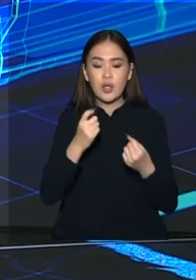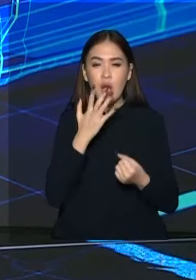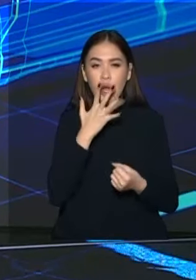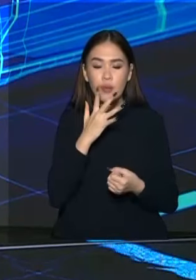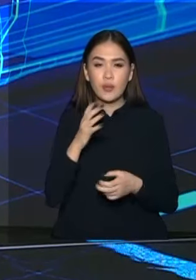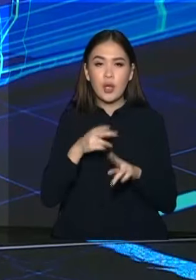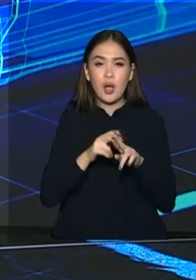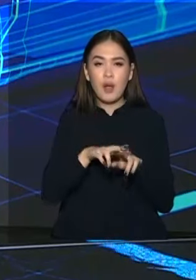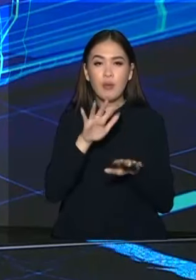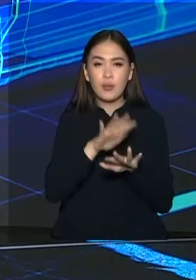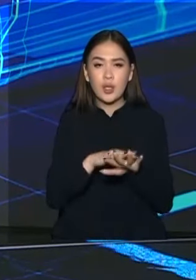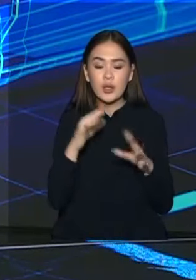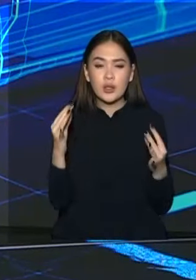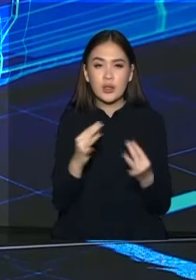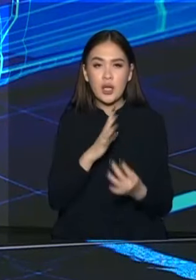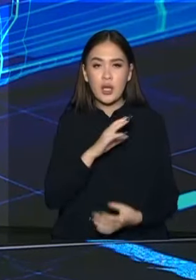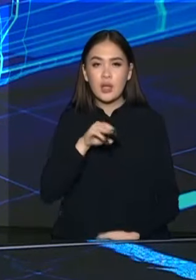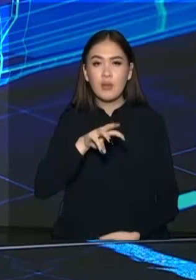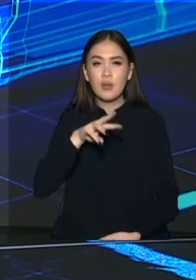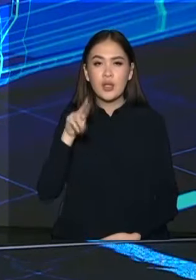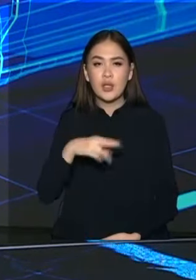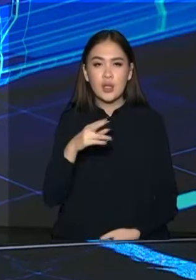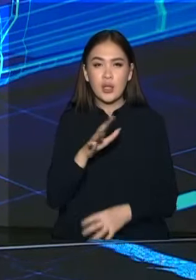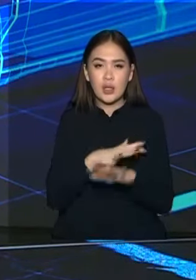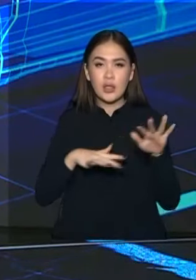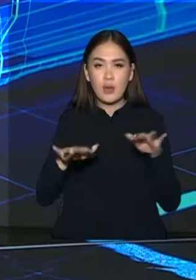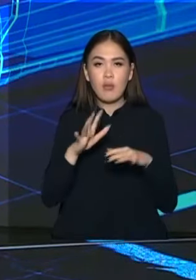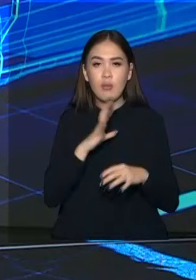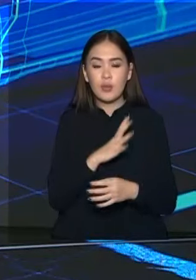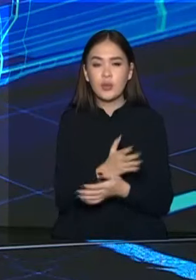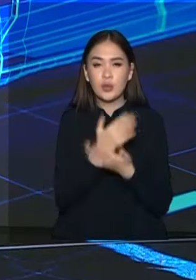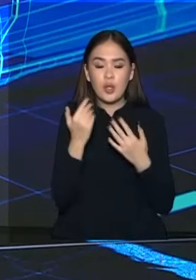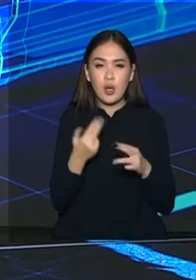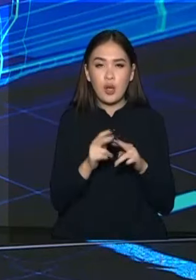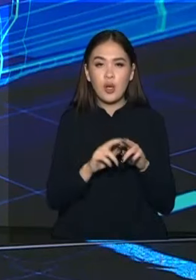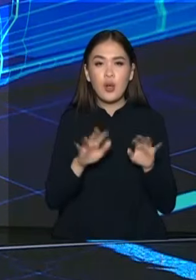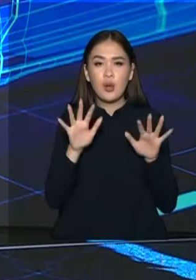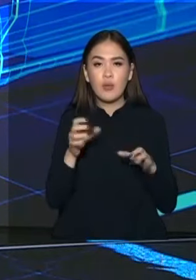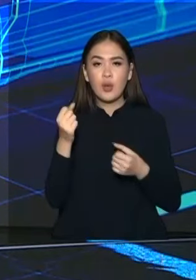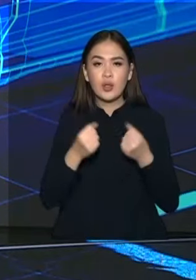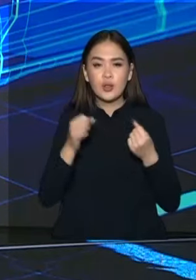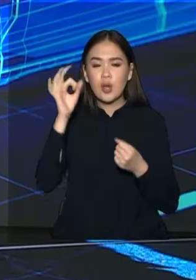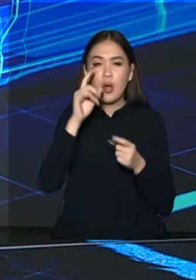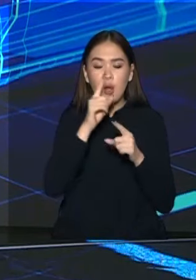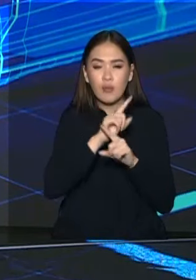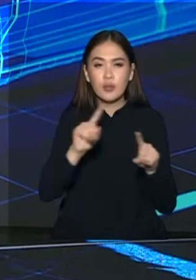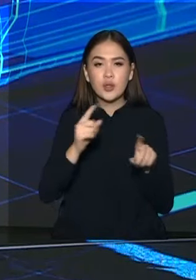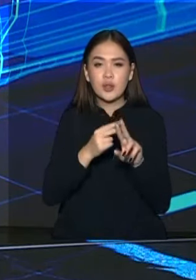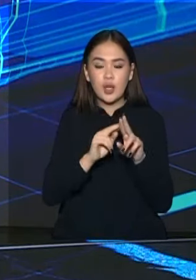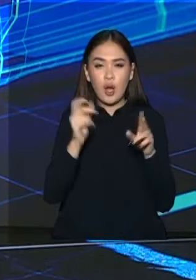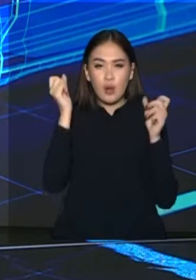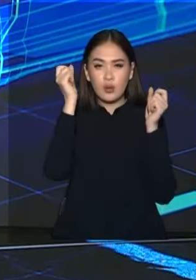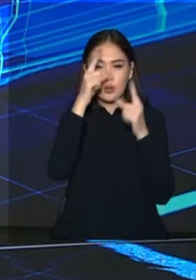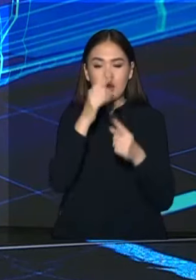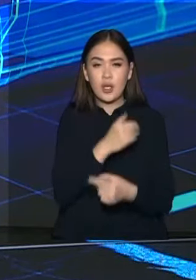алып компаниялар қызығушылық танытыпты. ТМД елдерінде баламасы жоқ отандық автокөліктер несімен ерекшеленеді? Әріптесім